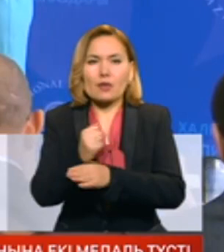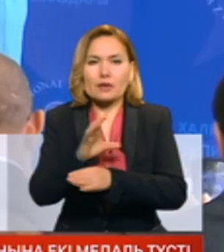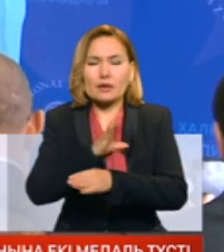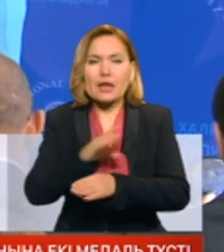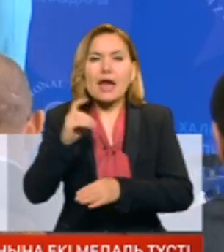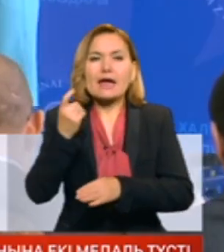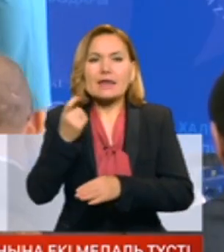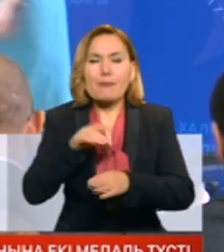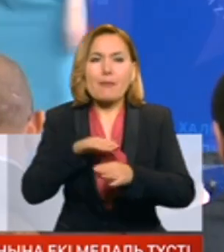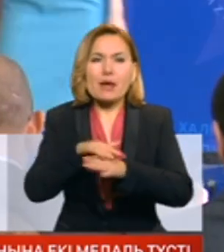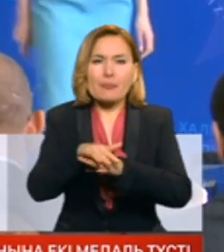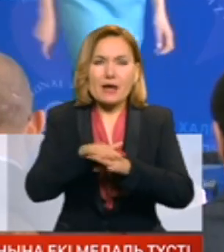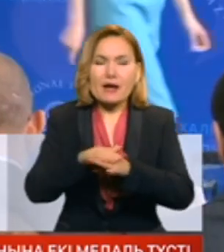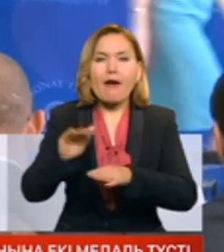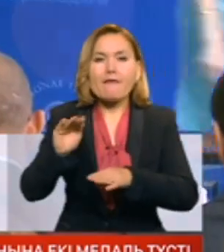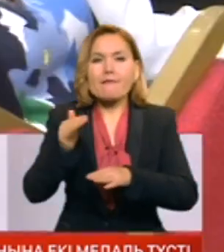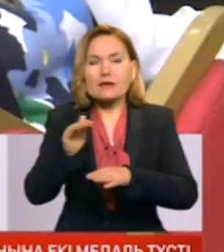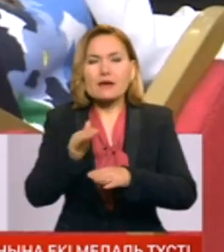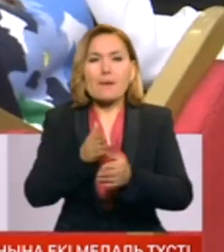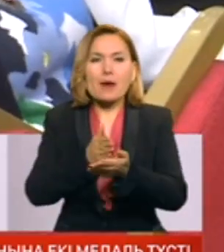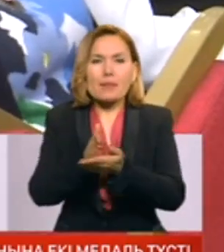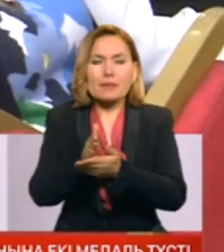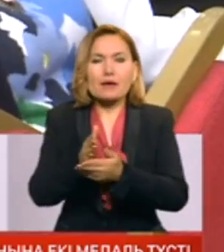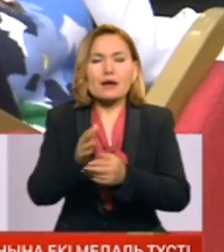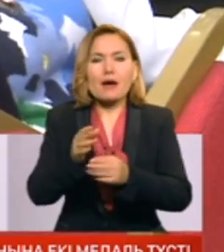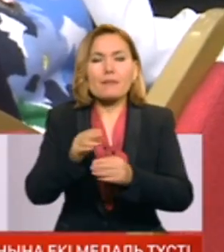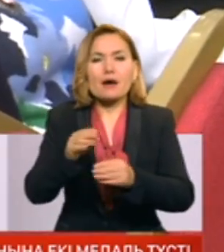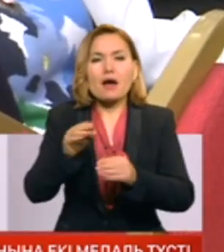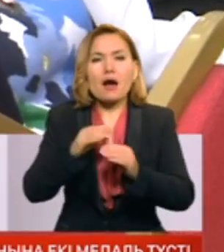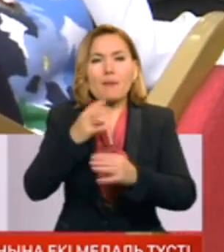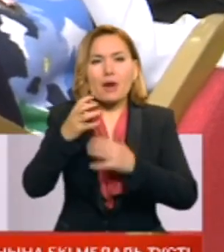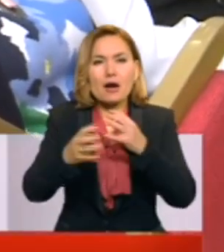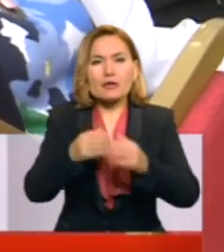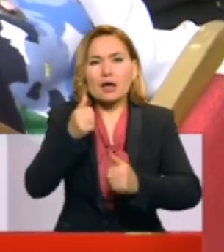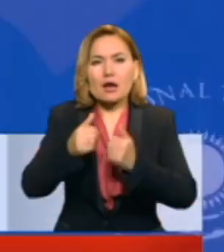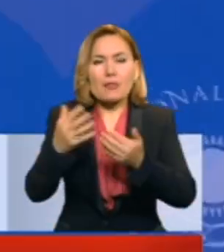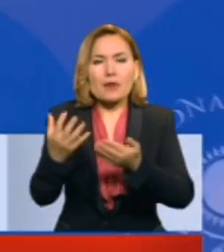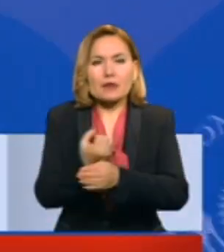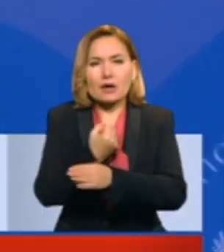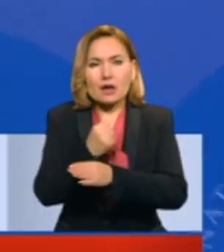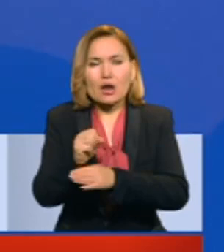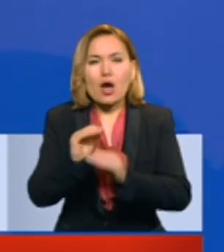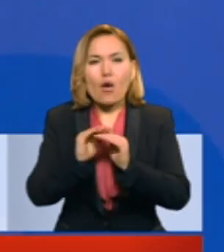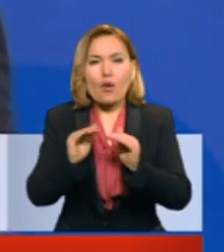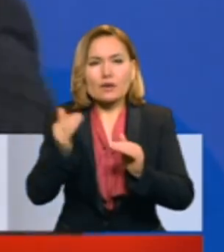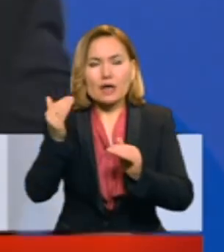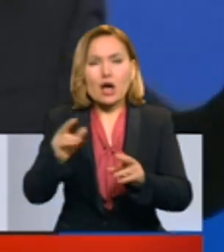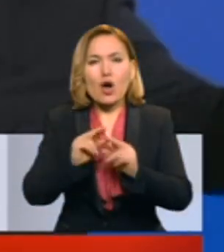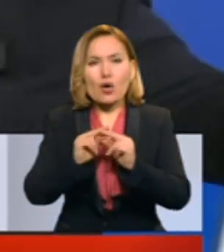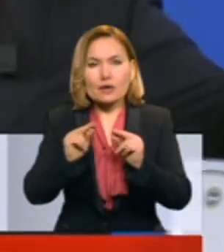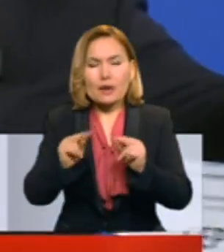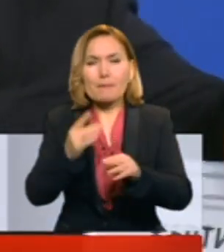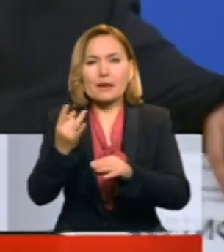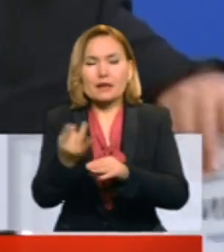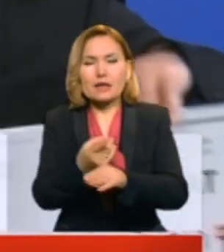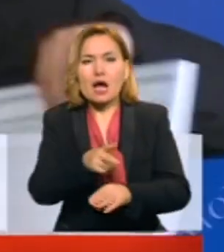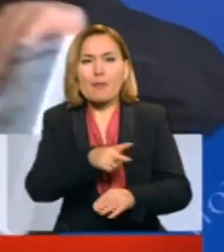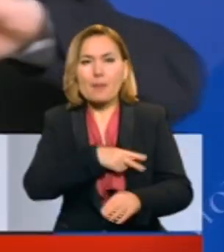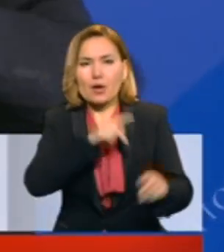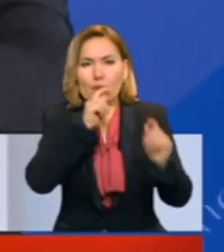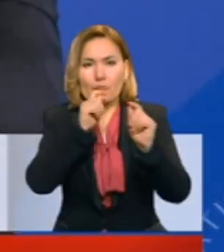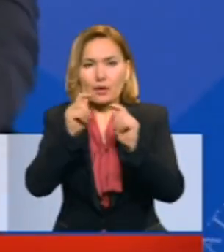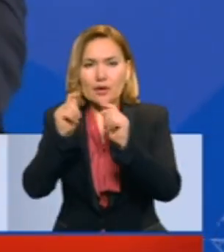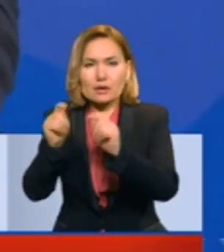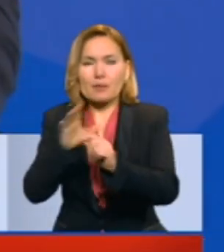еншілеген. Химия, математика, физика бағытындағы білімдерін халықаралық денгеде дәлелдеген оқушылардың ұстаздары да бір реттік